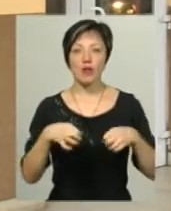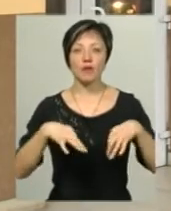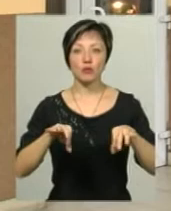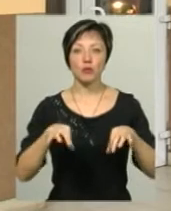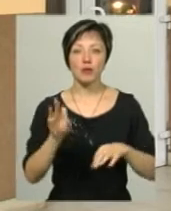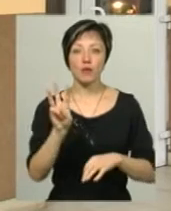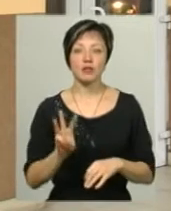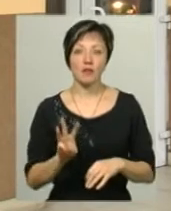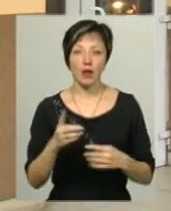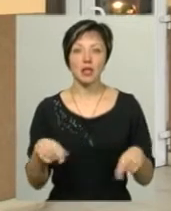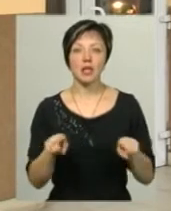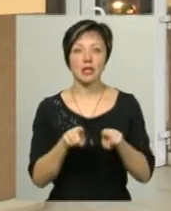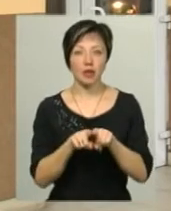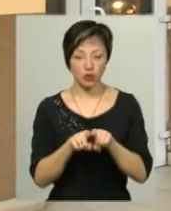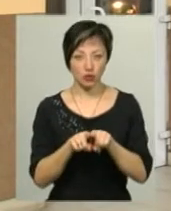автомобіля Volkswagen Golf теж